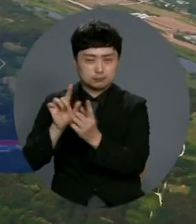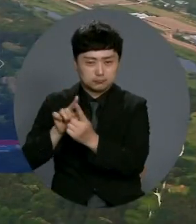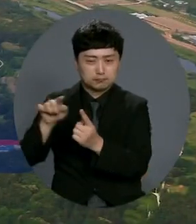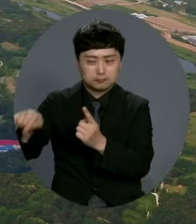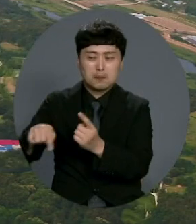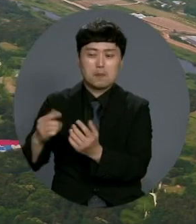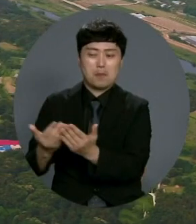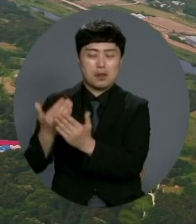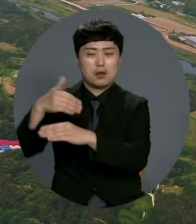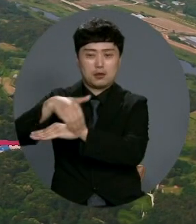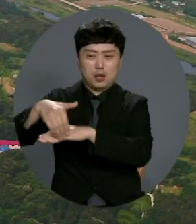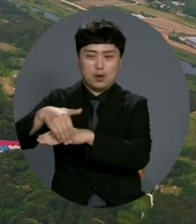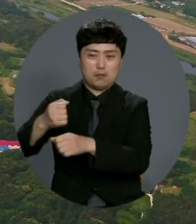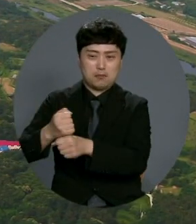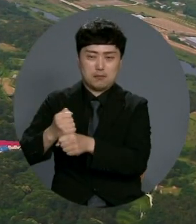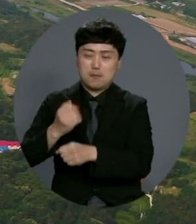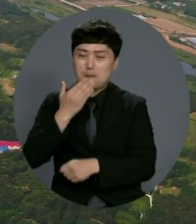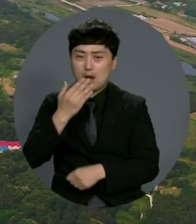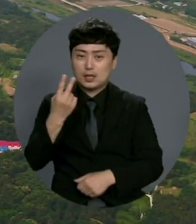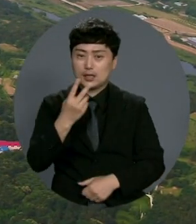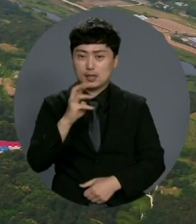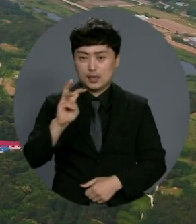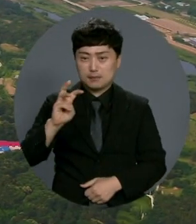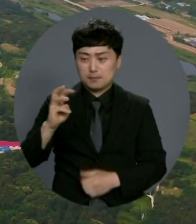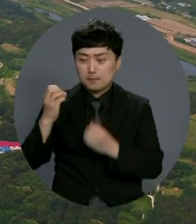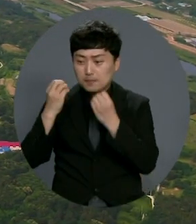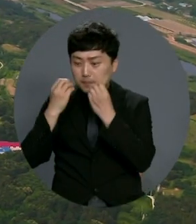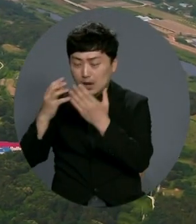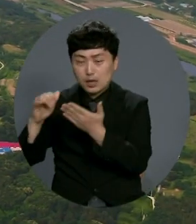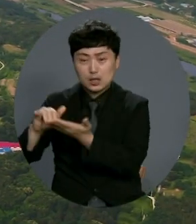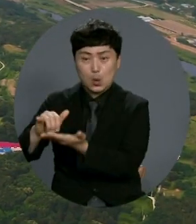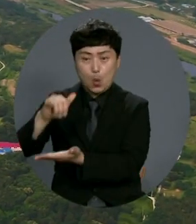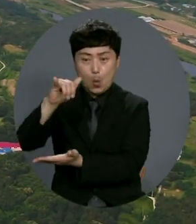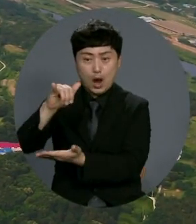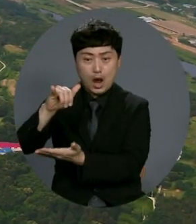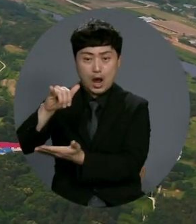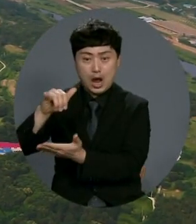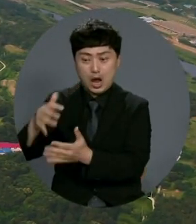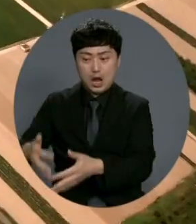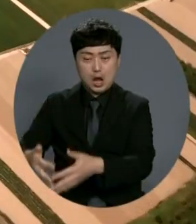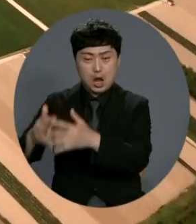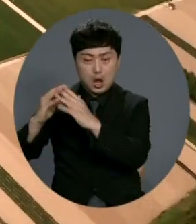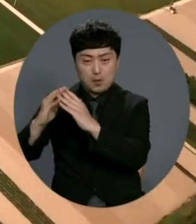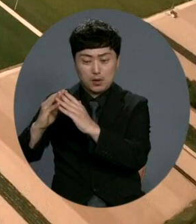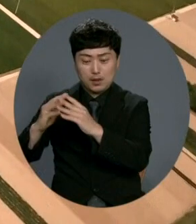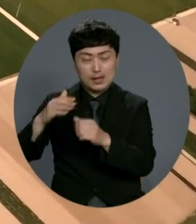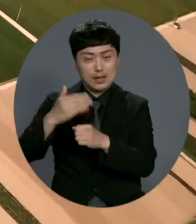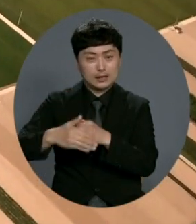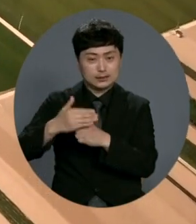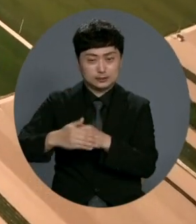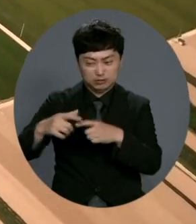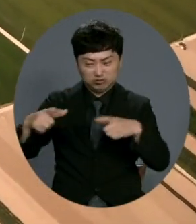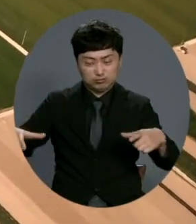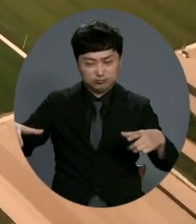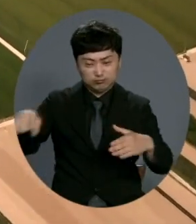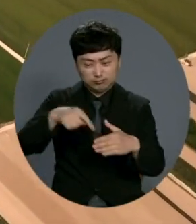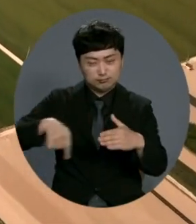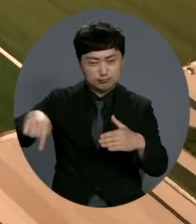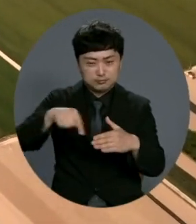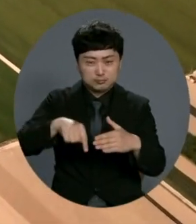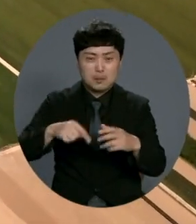어떤 2030년 개항 예정인 대구 경북 신공항은 대구의 산업 지도를 확 바꿔놓을 수